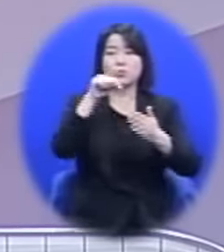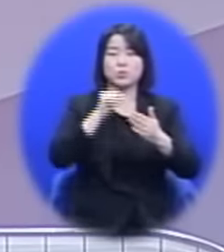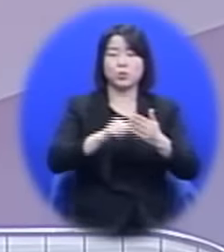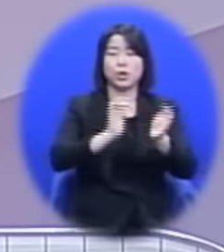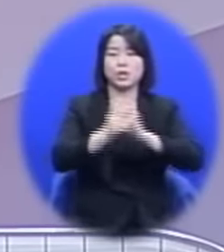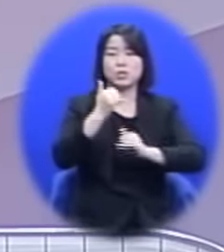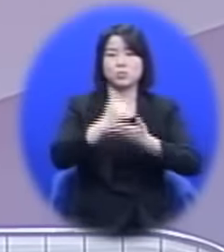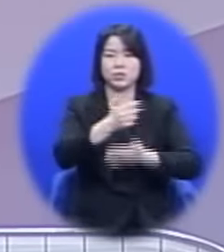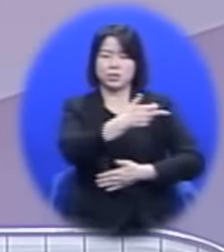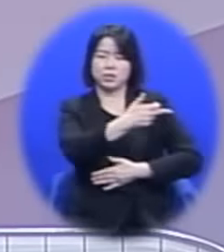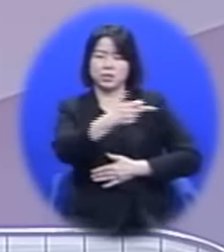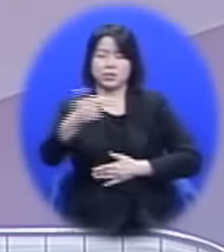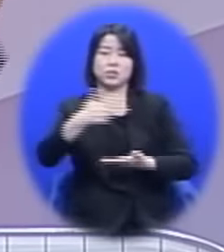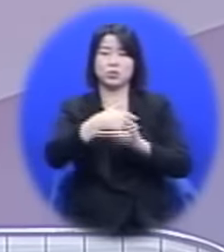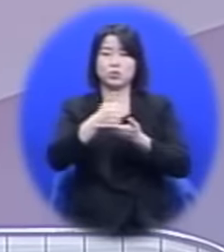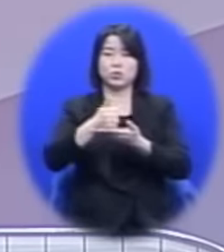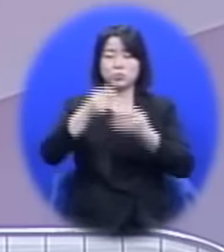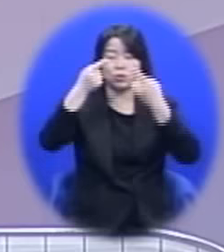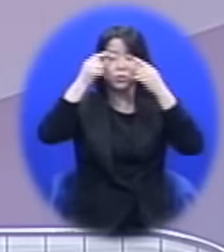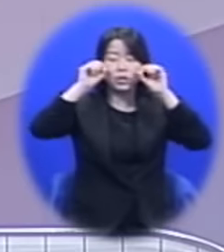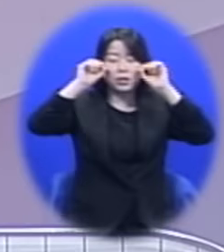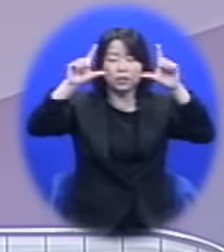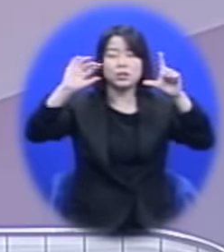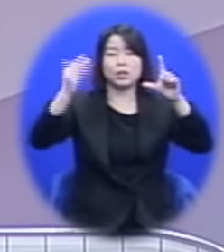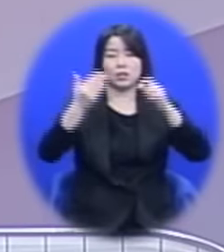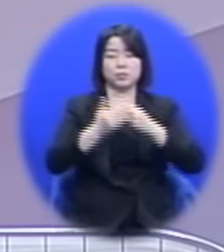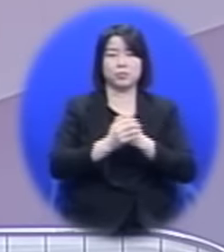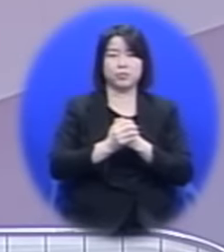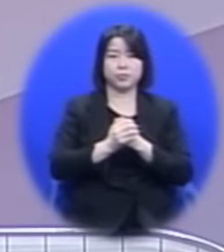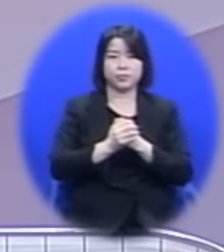크신 주님으로 눈이 뜨이게 됩니다.